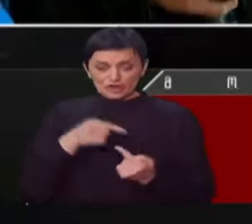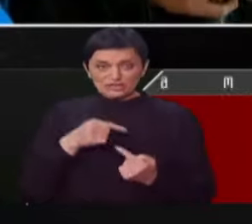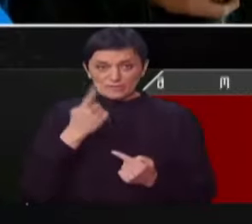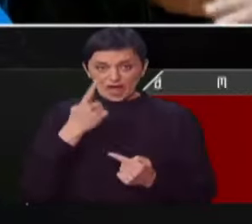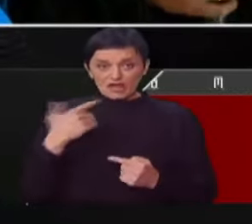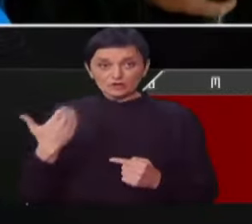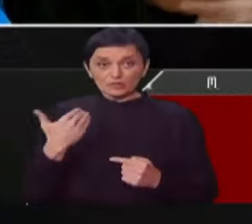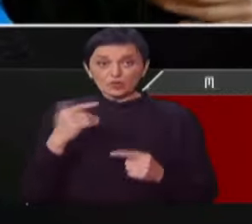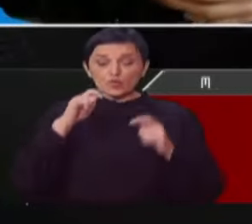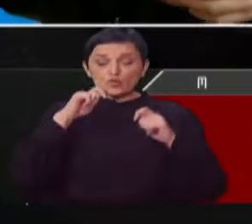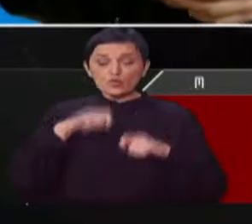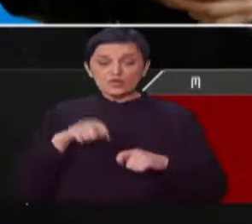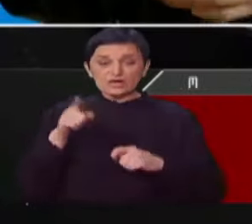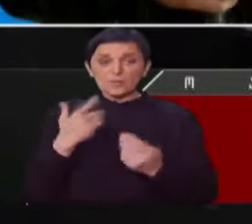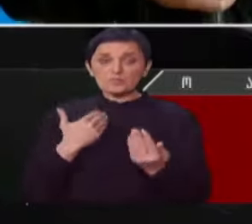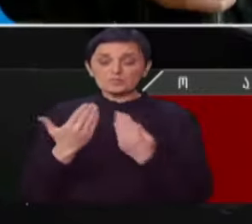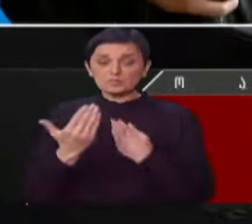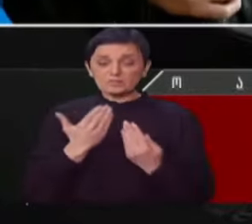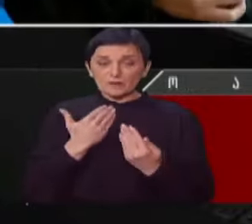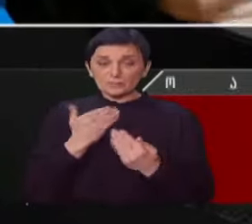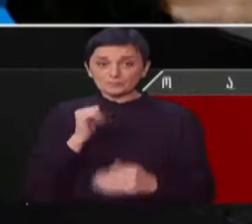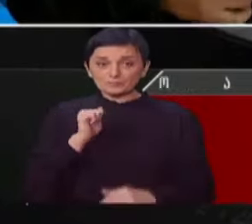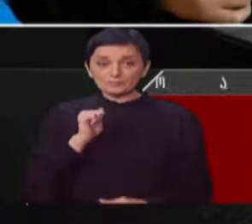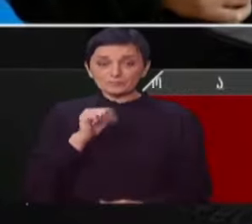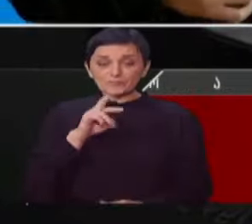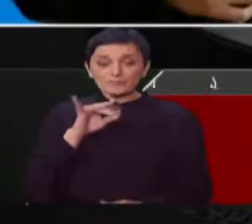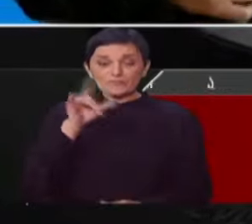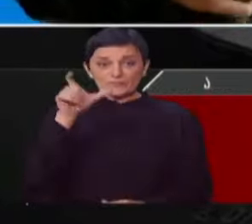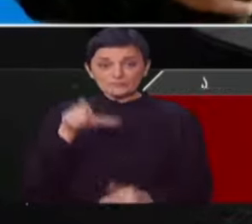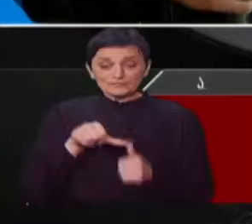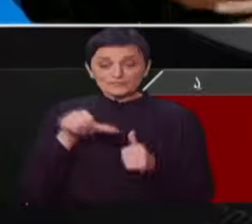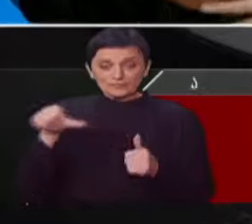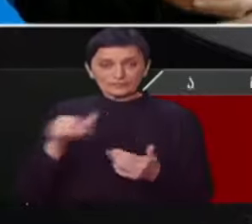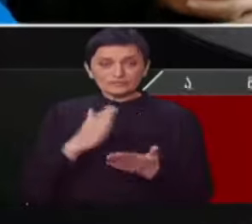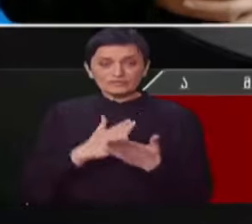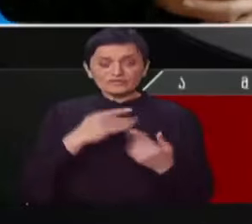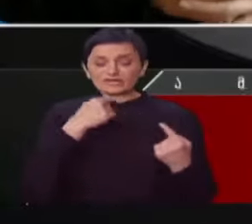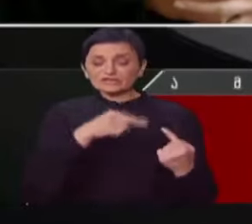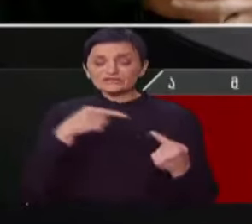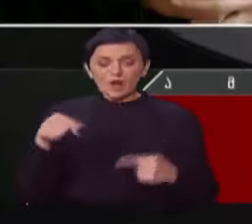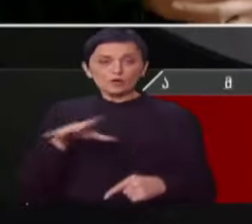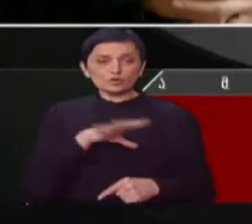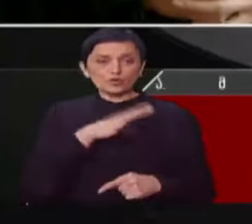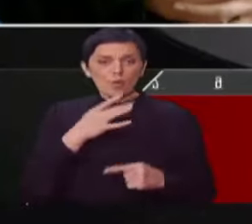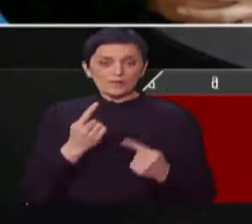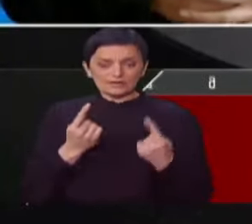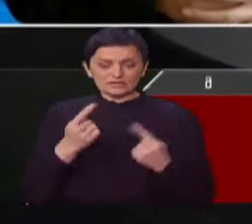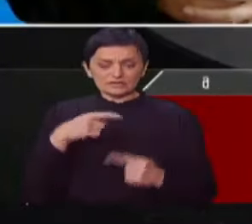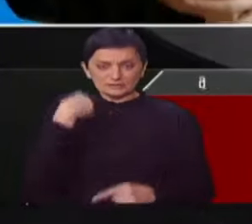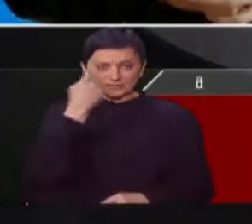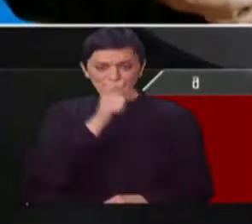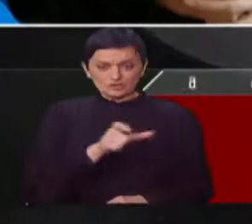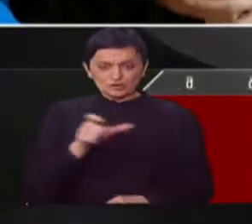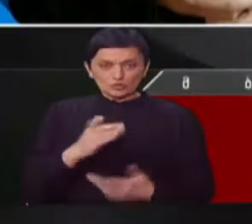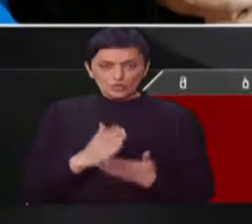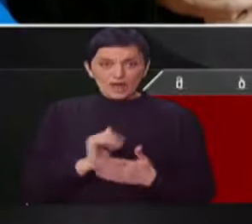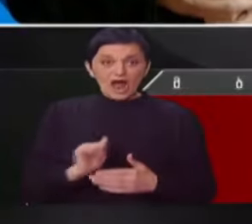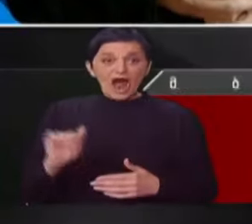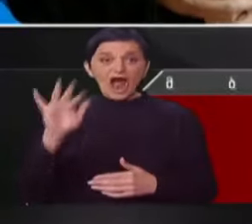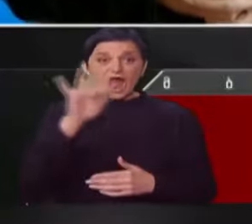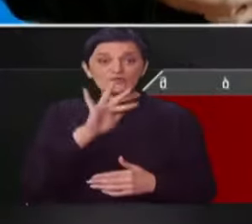მიმართავს ცხადია უკრაინა, სადაც ზურაბადეიშვილის გარდა ასევე იმყოფებიან სხვა ყოფილი მაღალჩინოსნები და მიმართავს ასევე